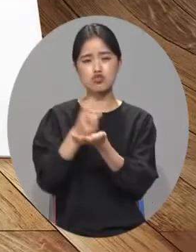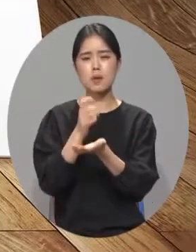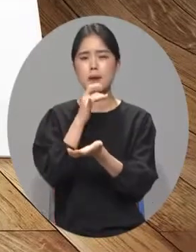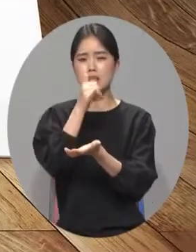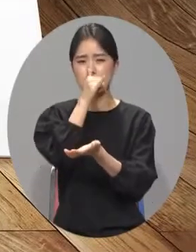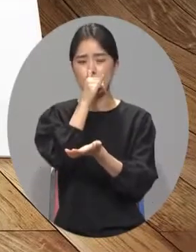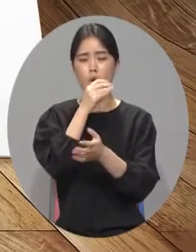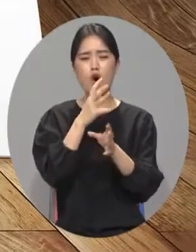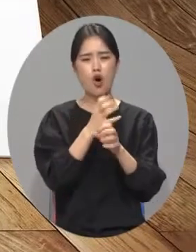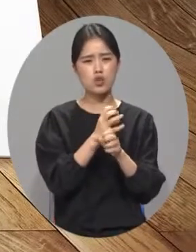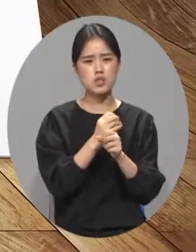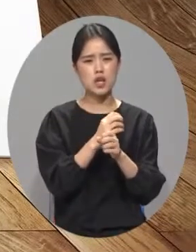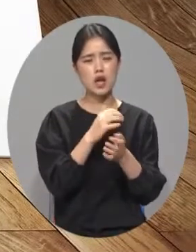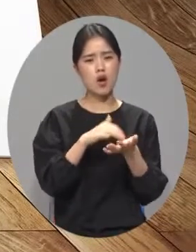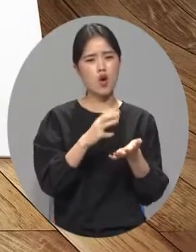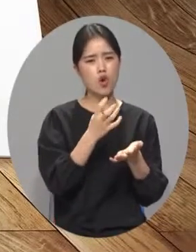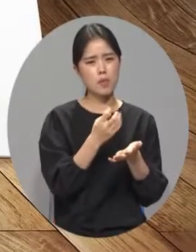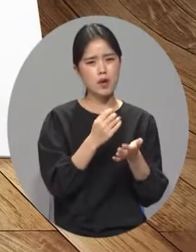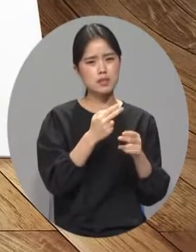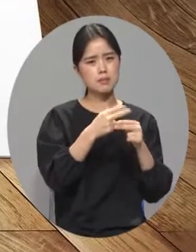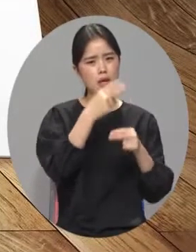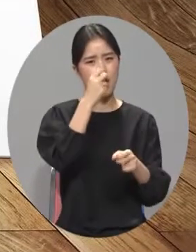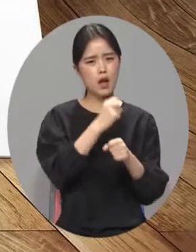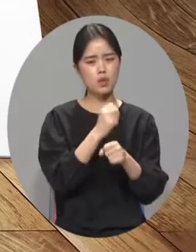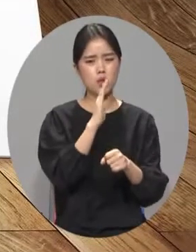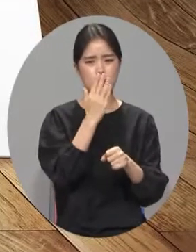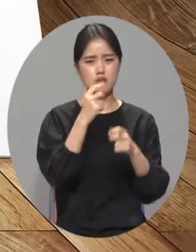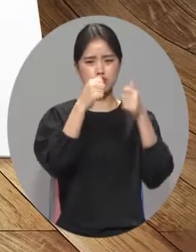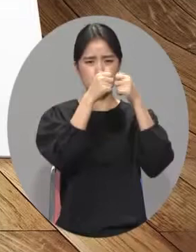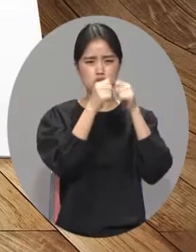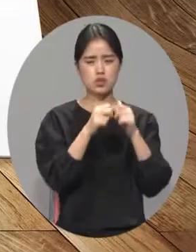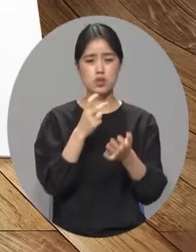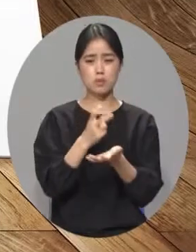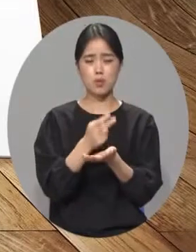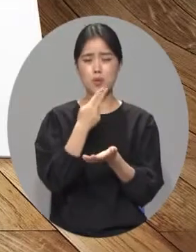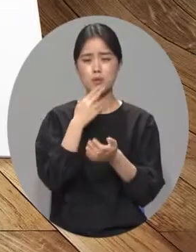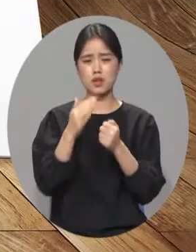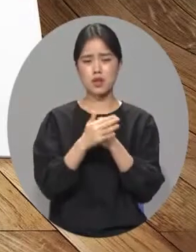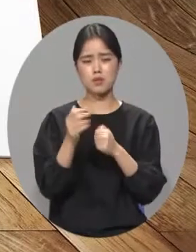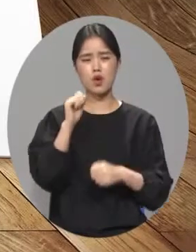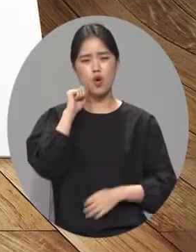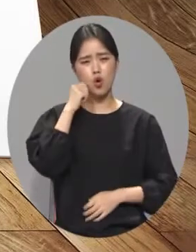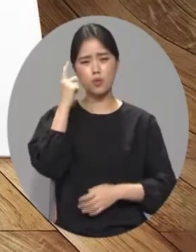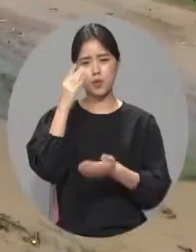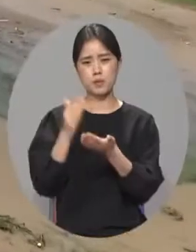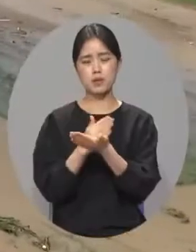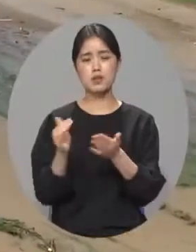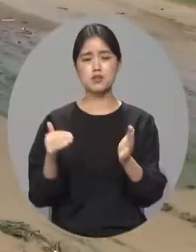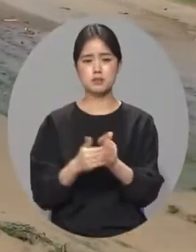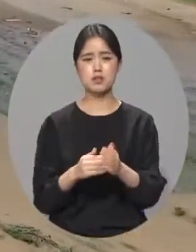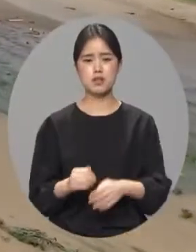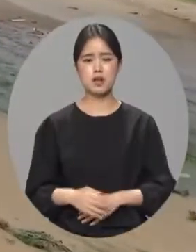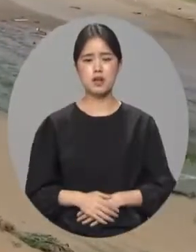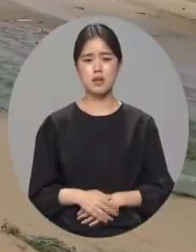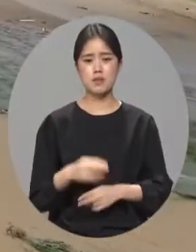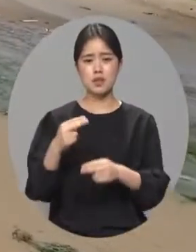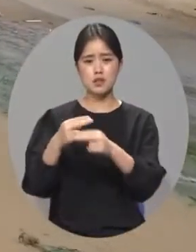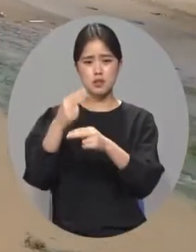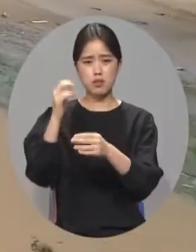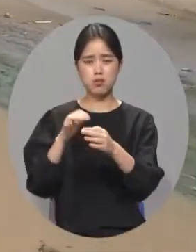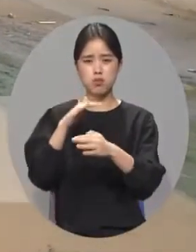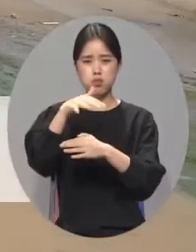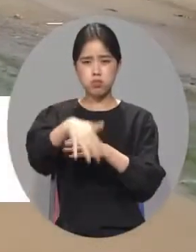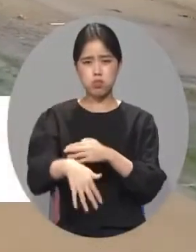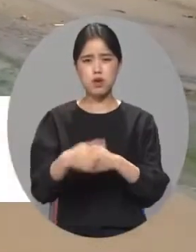뿐 언제, 얼만큼 방류해야 한다는 구체적인 매뉴얼이 없어 어려웠다고 판단했습니다. 제방이 유실되고